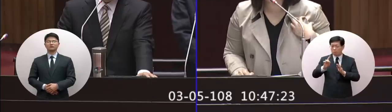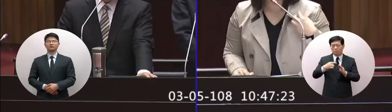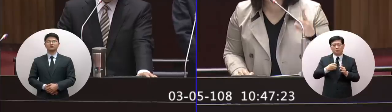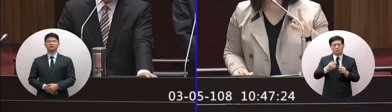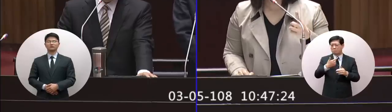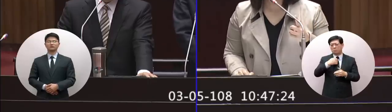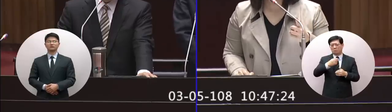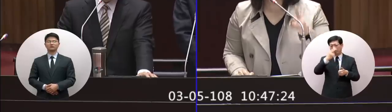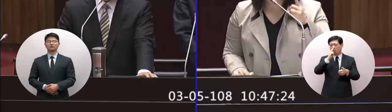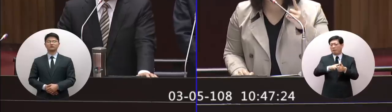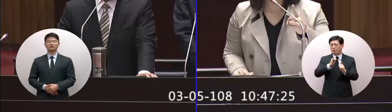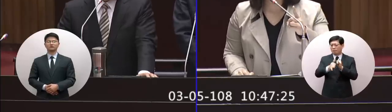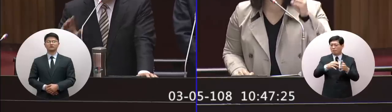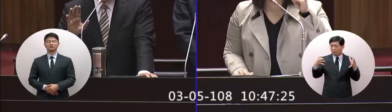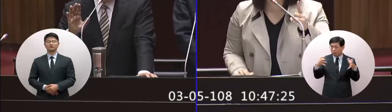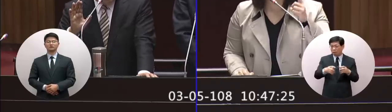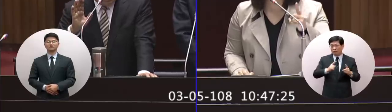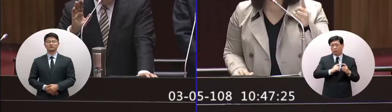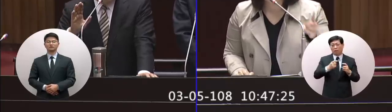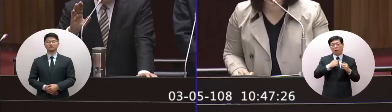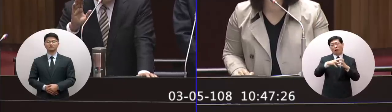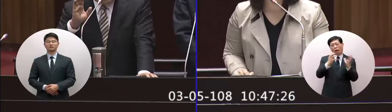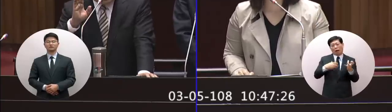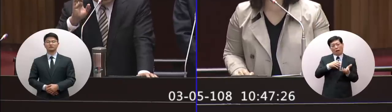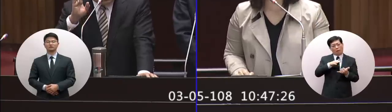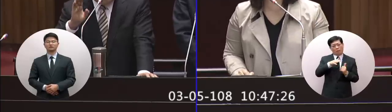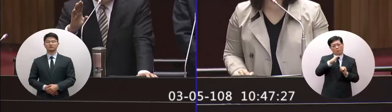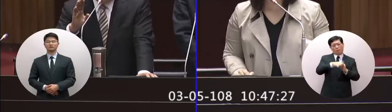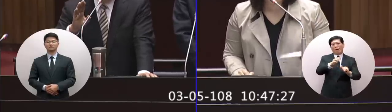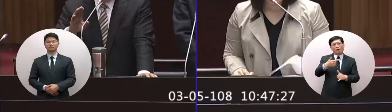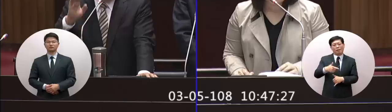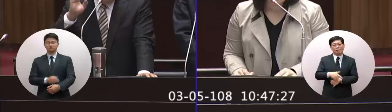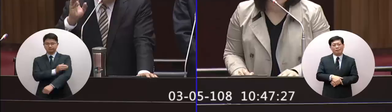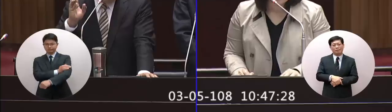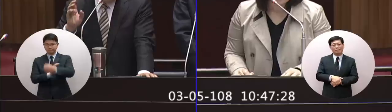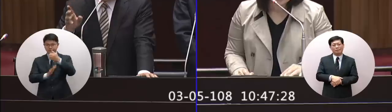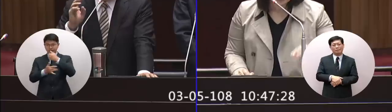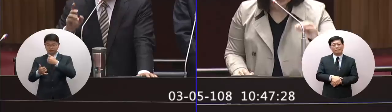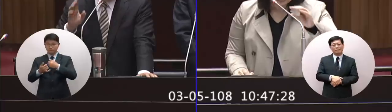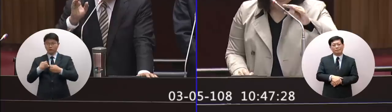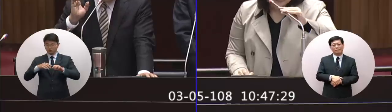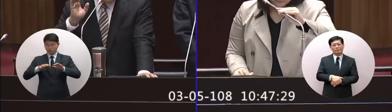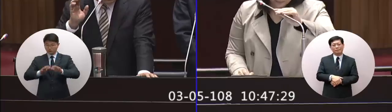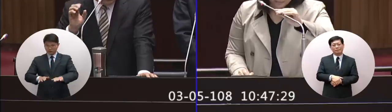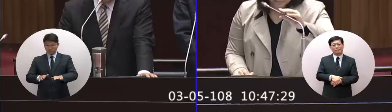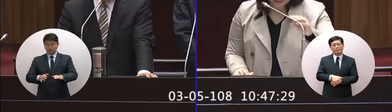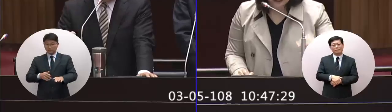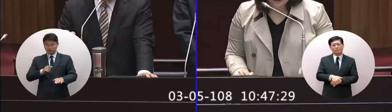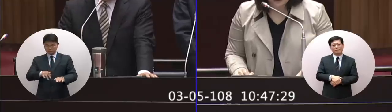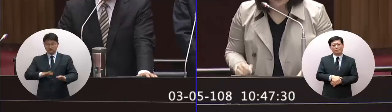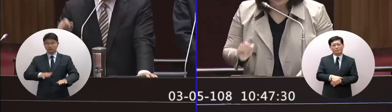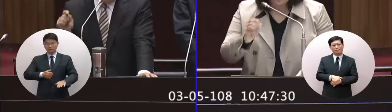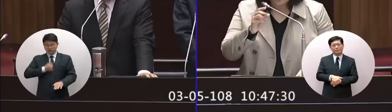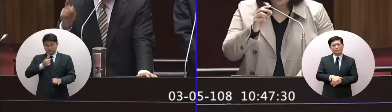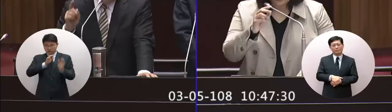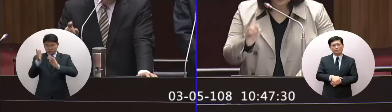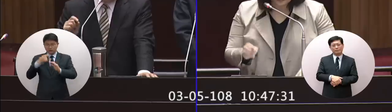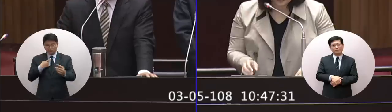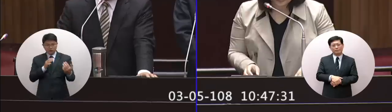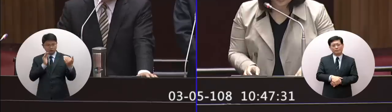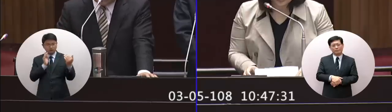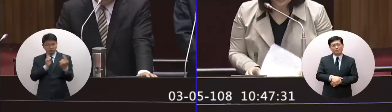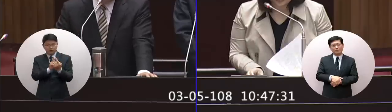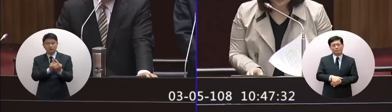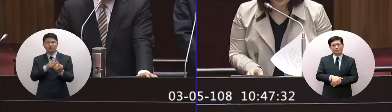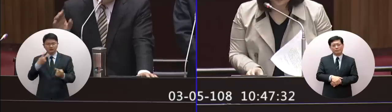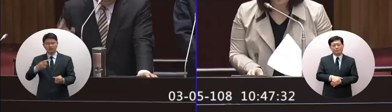跟我们一起玉石俱焚，我觉得这一点是我想对院长的提醒。 陈委员，我们面对现实是应该的，但绝